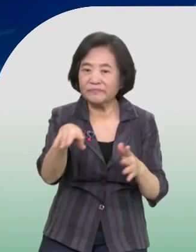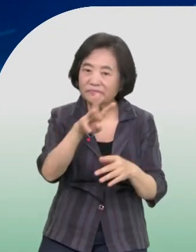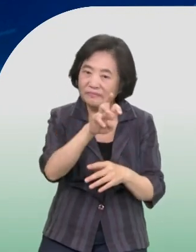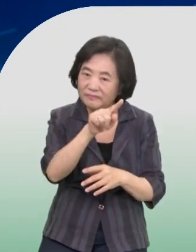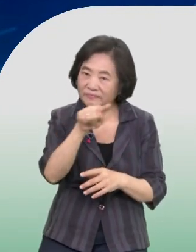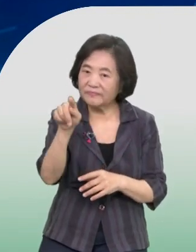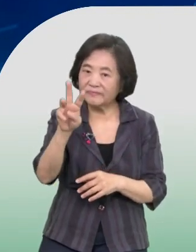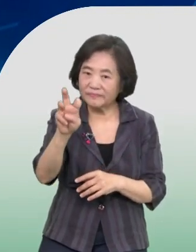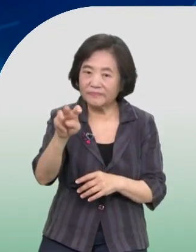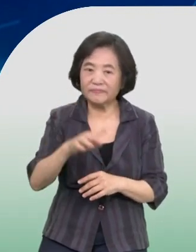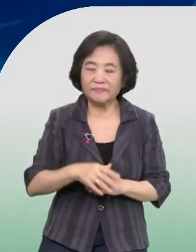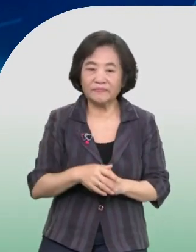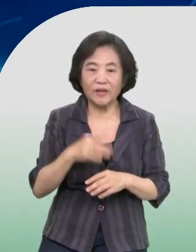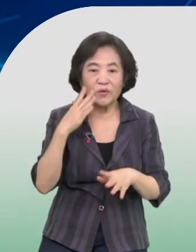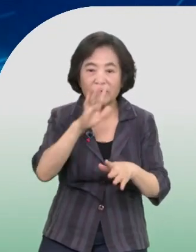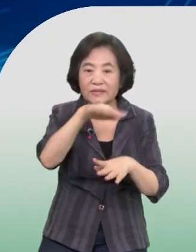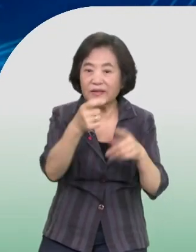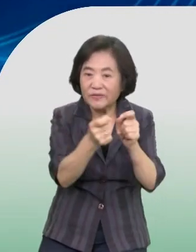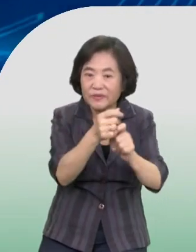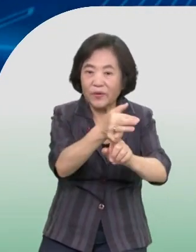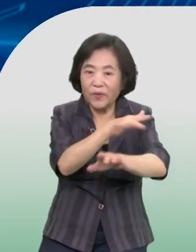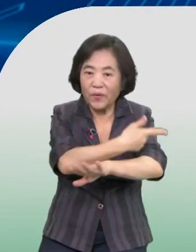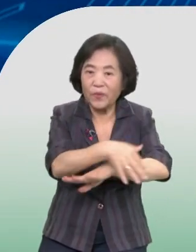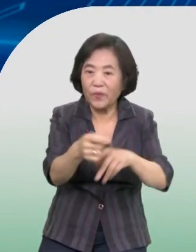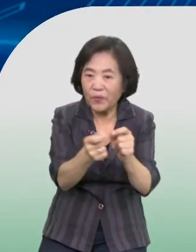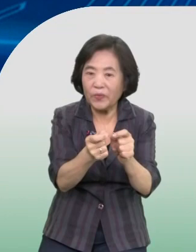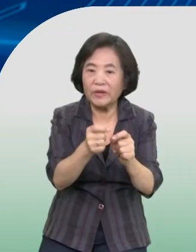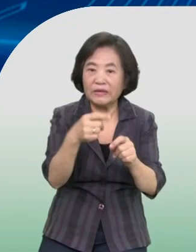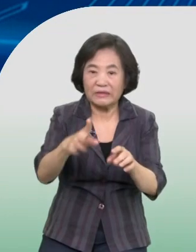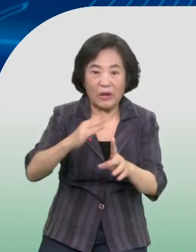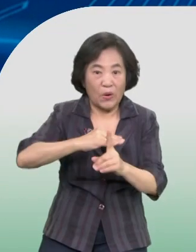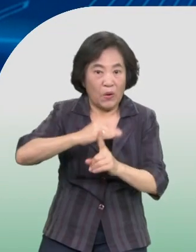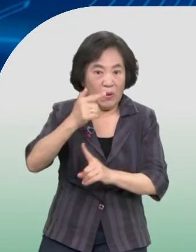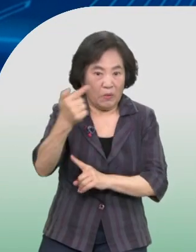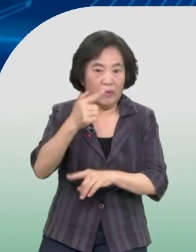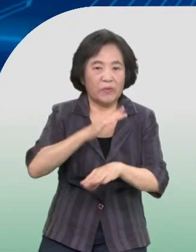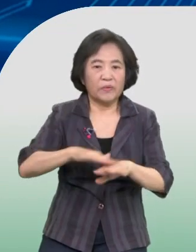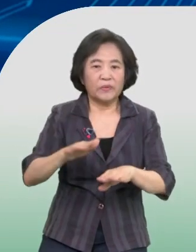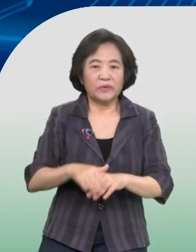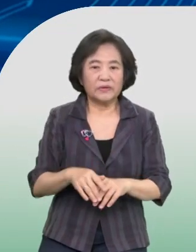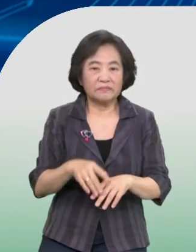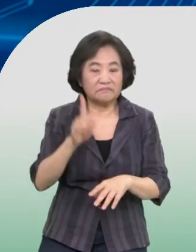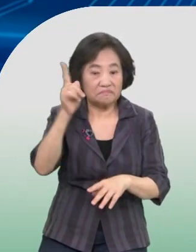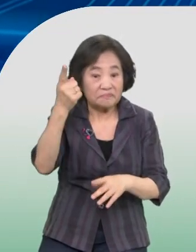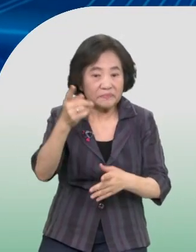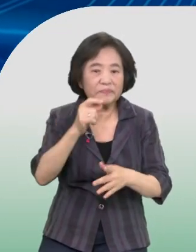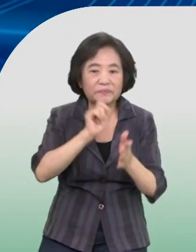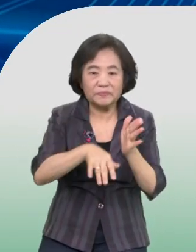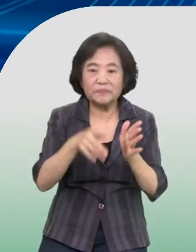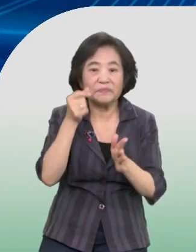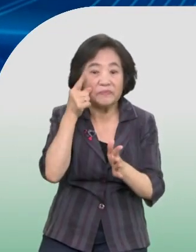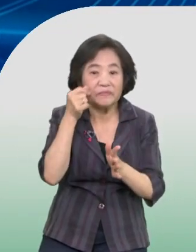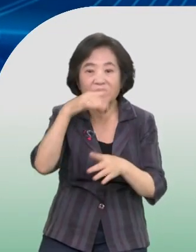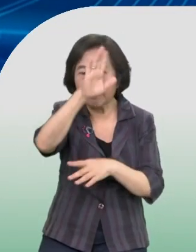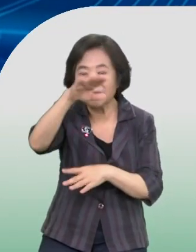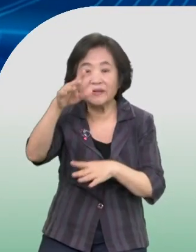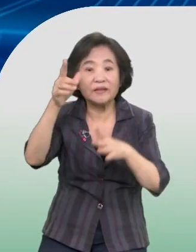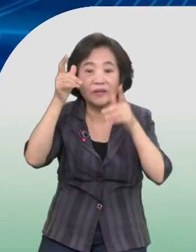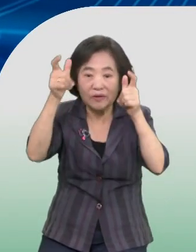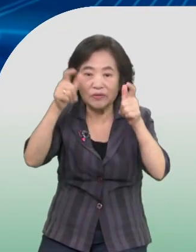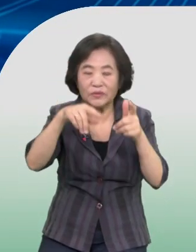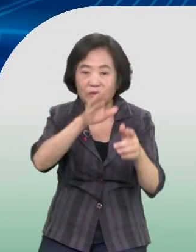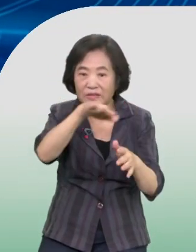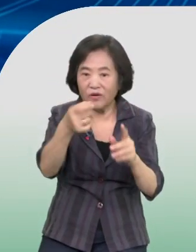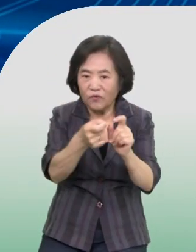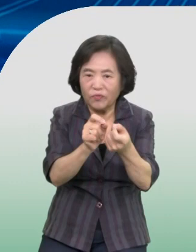31到33度。那近山区河谷呢，温度可能还会再高一些，特别是在嘉义、台南、高雄的近山区，我们今天预